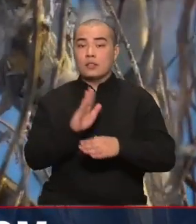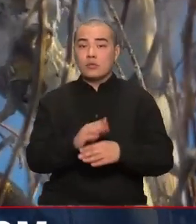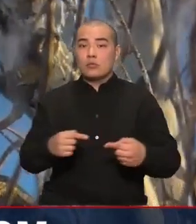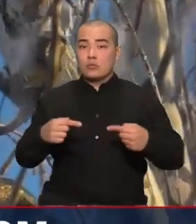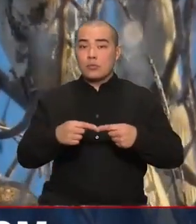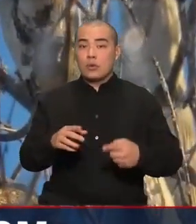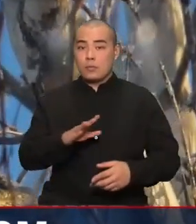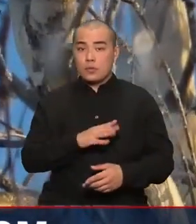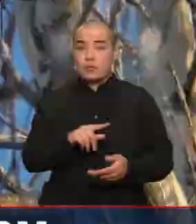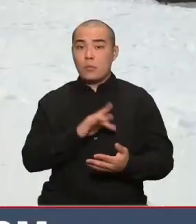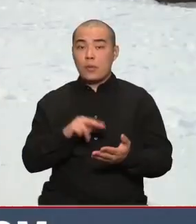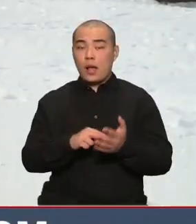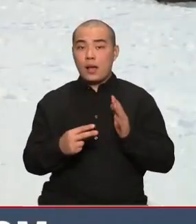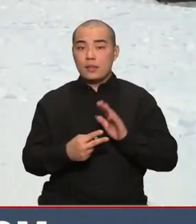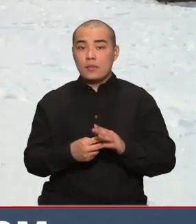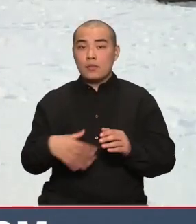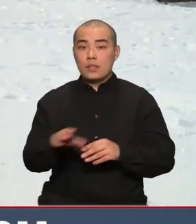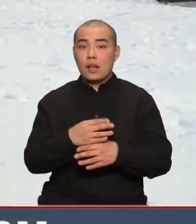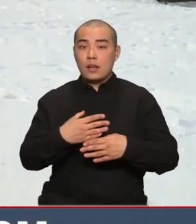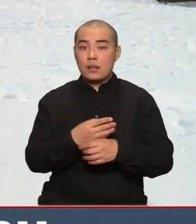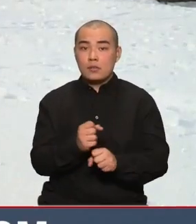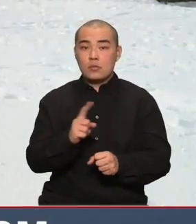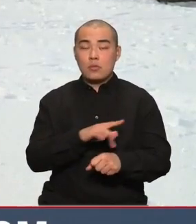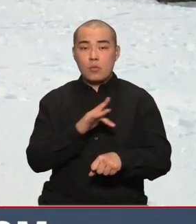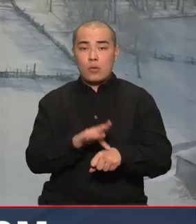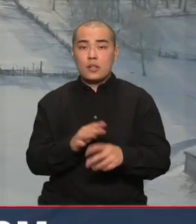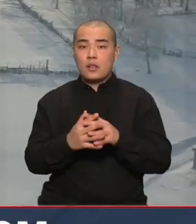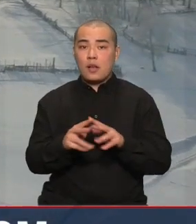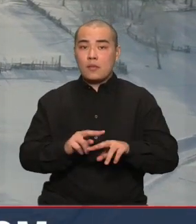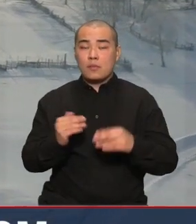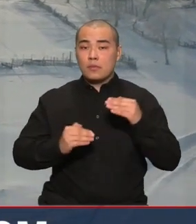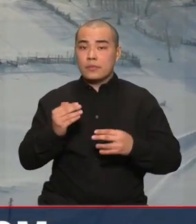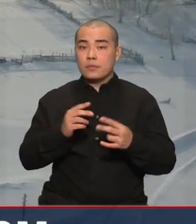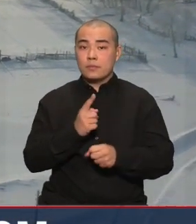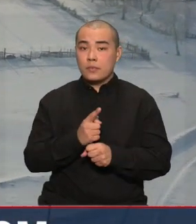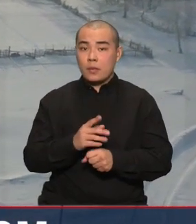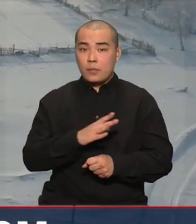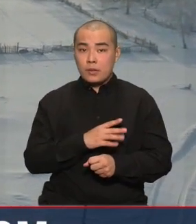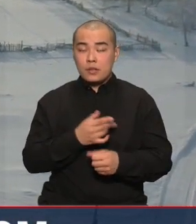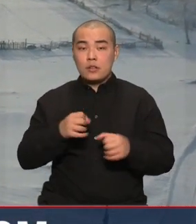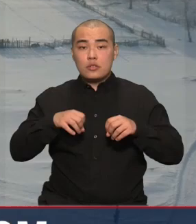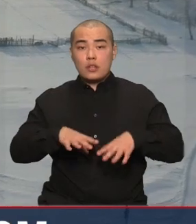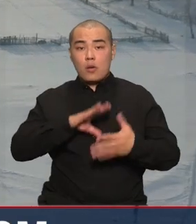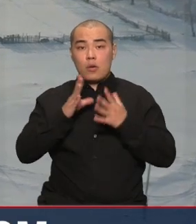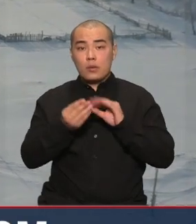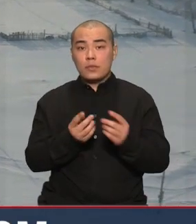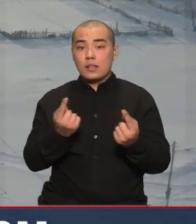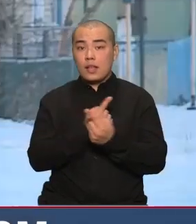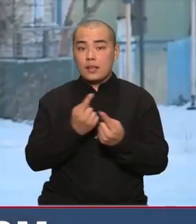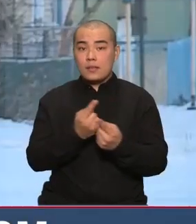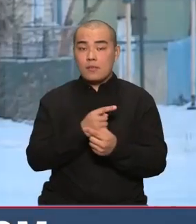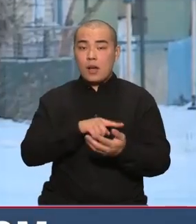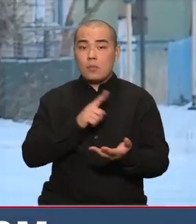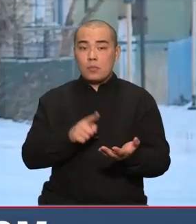конкретная задача – сократить разрыв во всех сферах между городом и селом. Одним из главных инструментов по решению инфраструктурных вопросов в